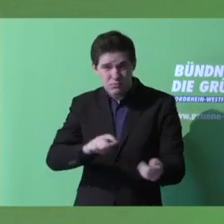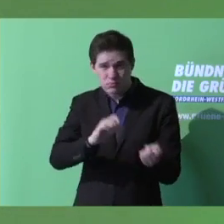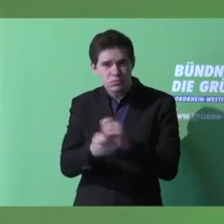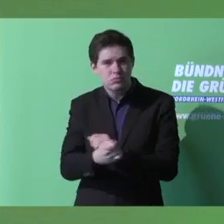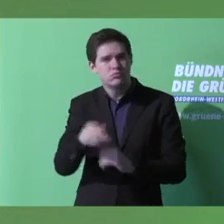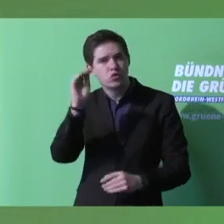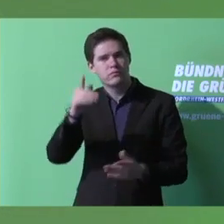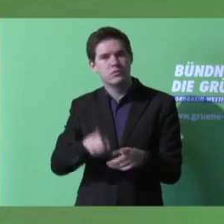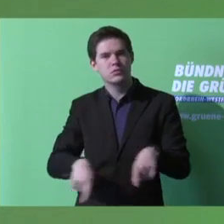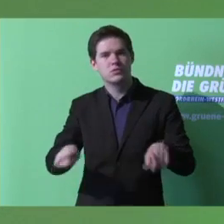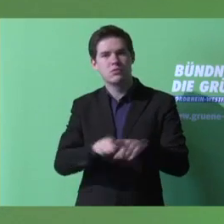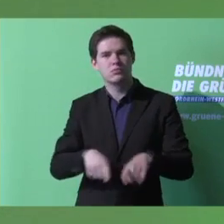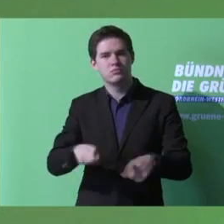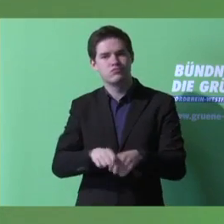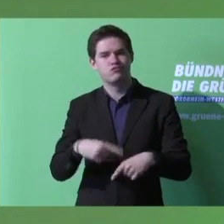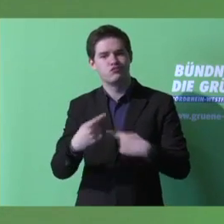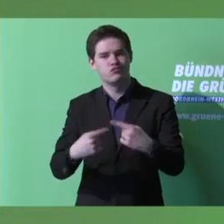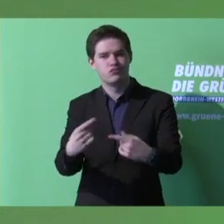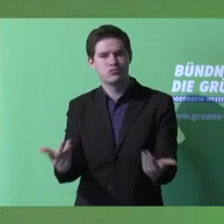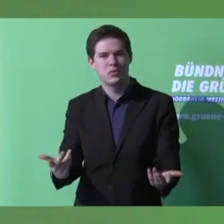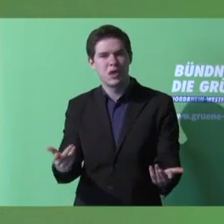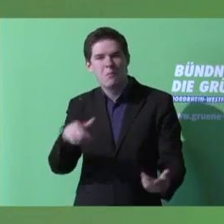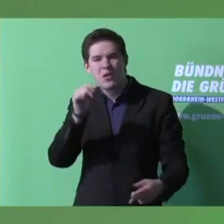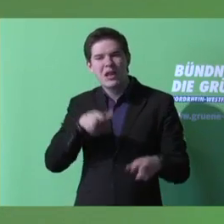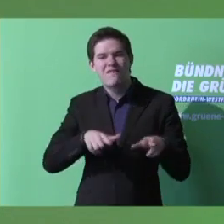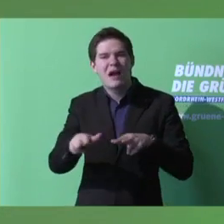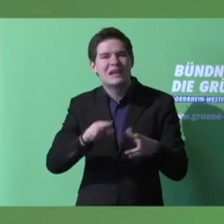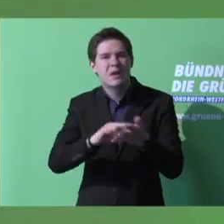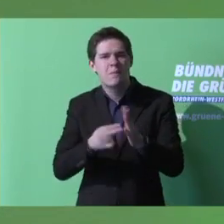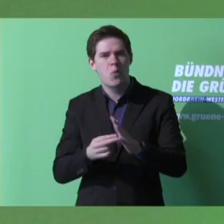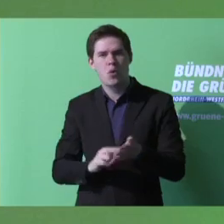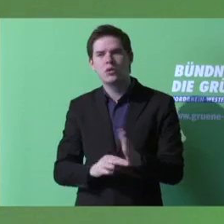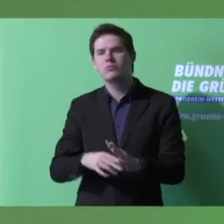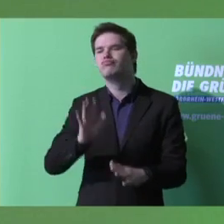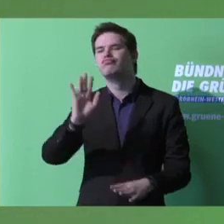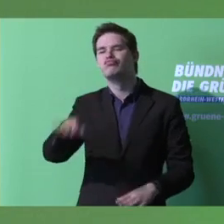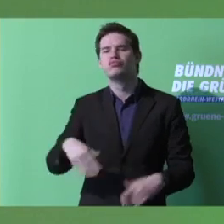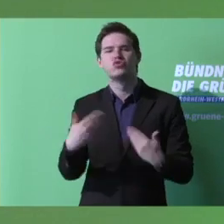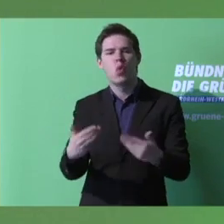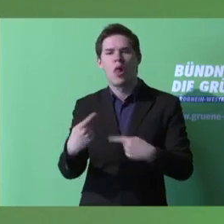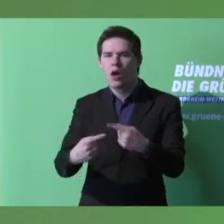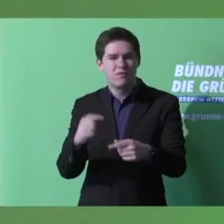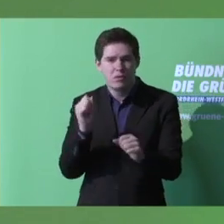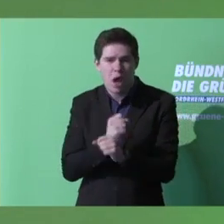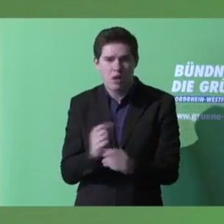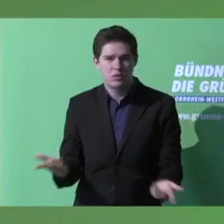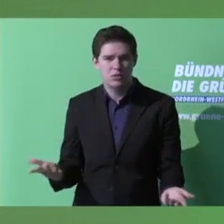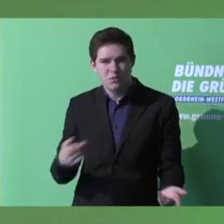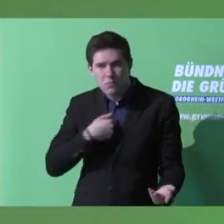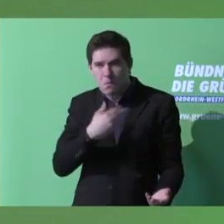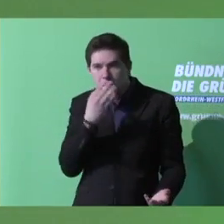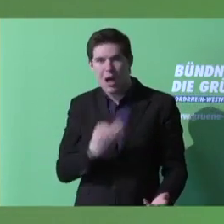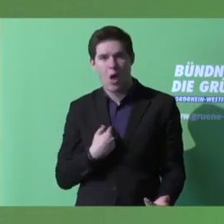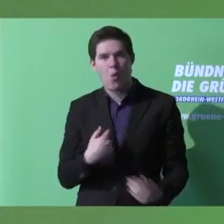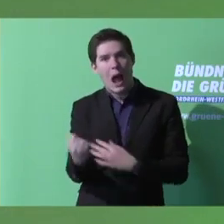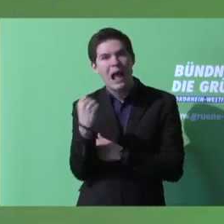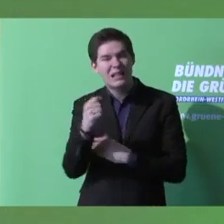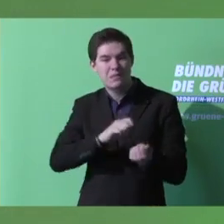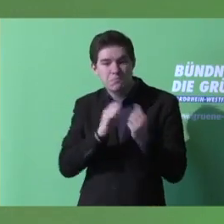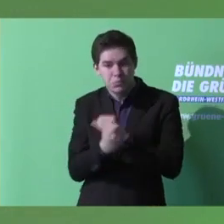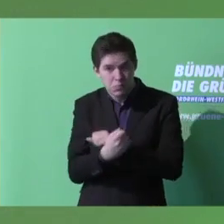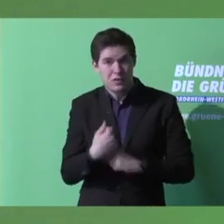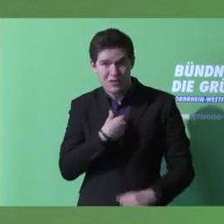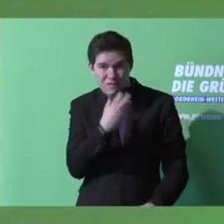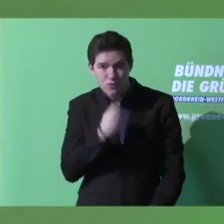der Verkehrspolitik nicht weiter abgehängt werden. Wenn wir die Verkehrswende schaffen wollen, und die brauchen wir für die Energiewende, 1/5